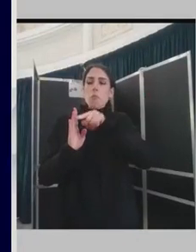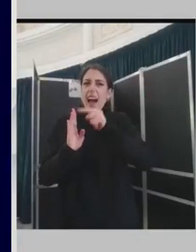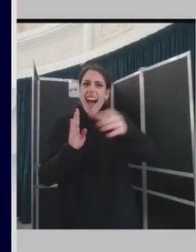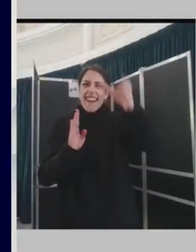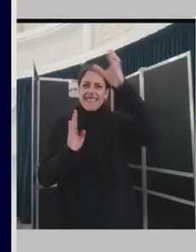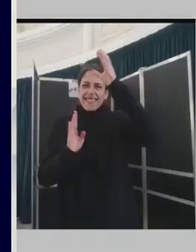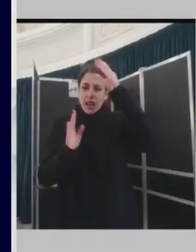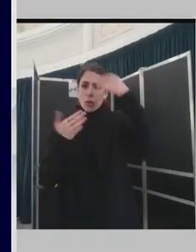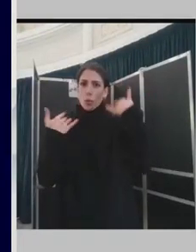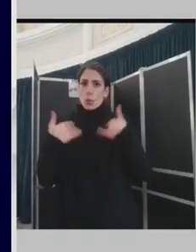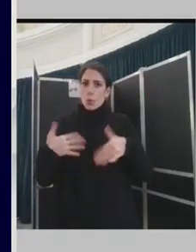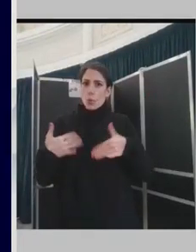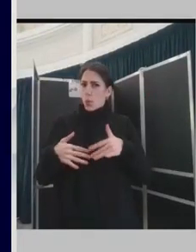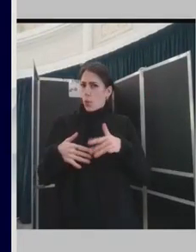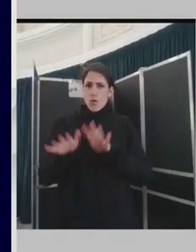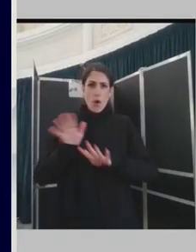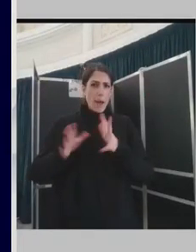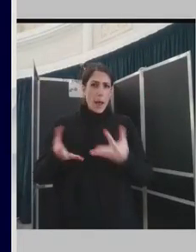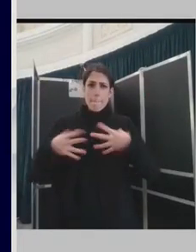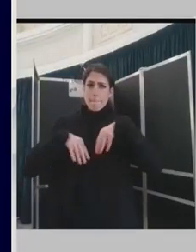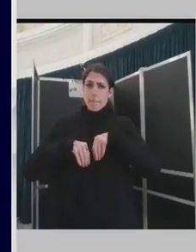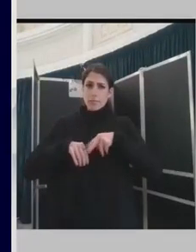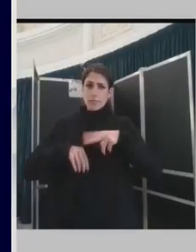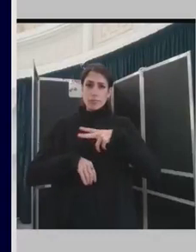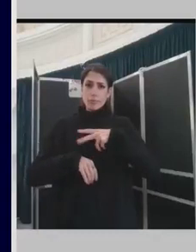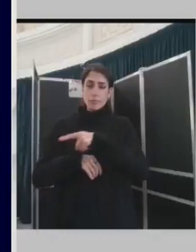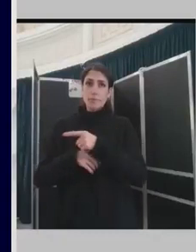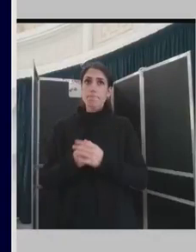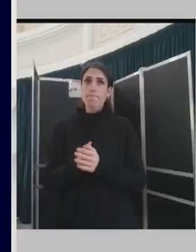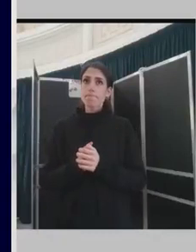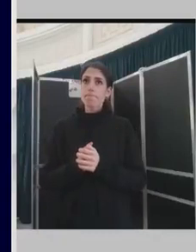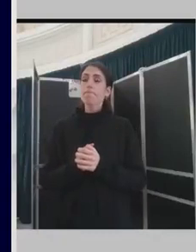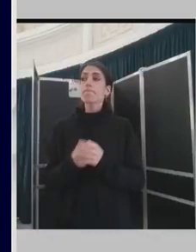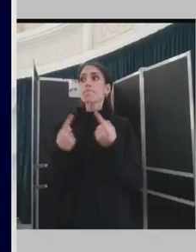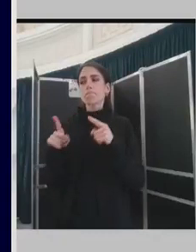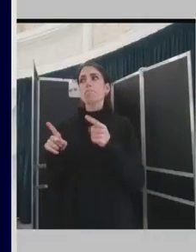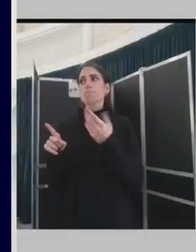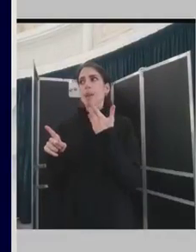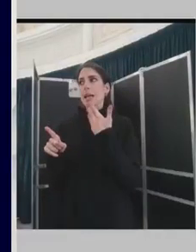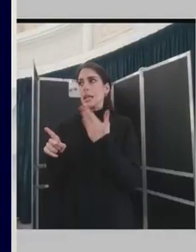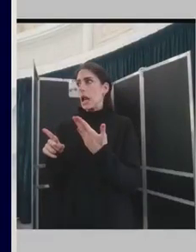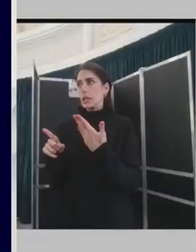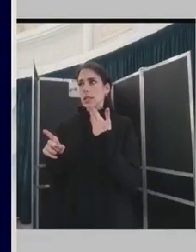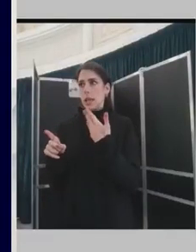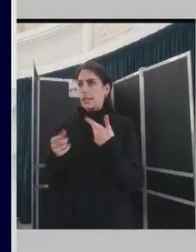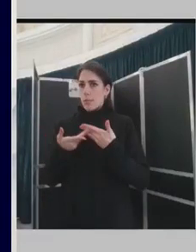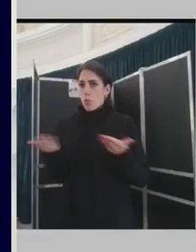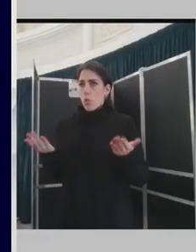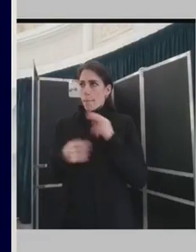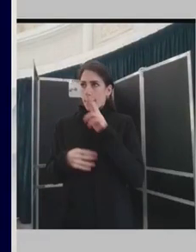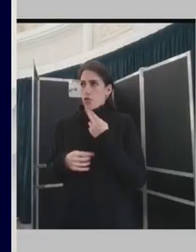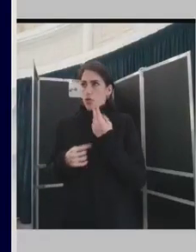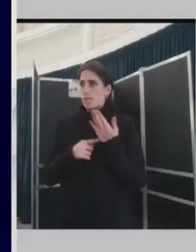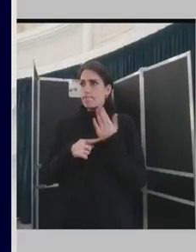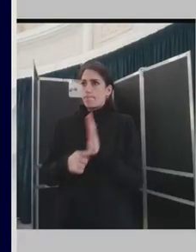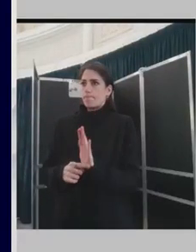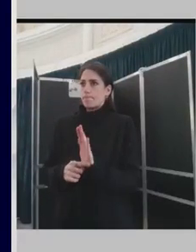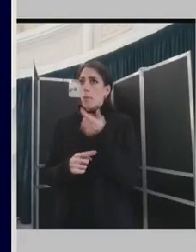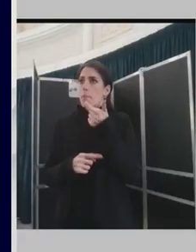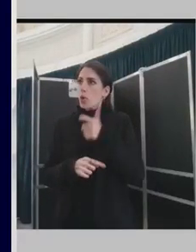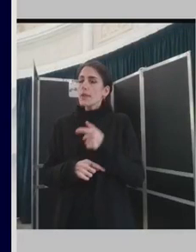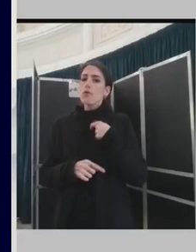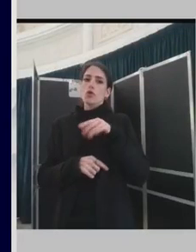perché per mia scelta, per mia responsabilità, abbiamo lavorato assieme e loro sono stati